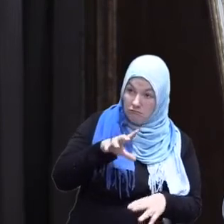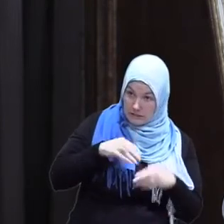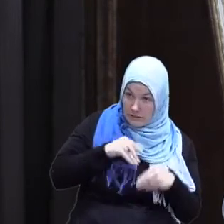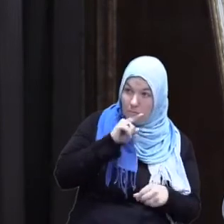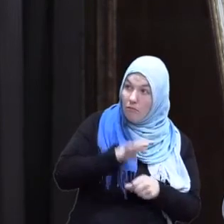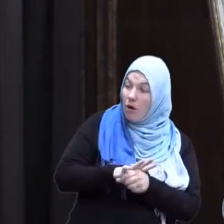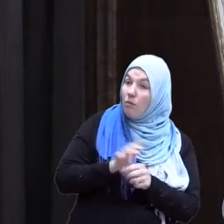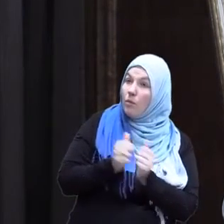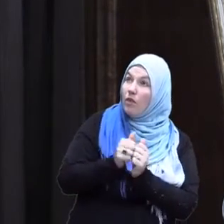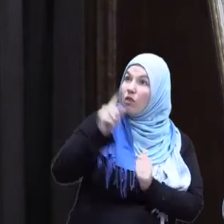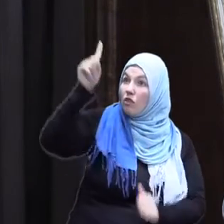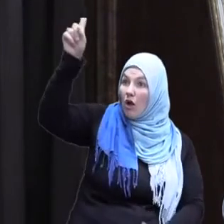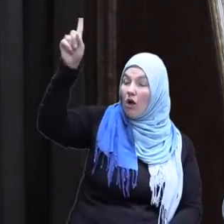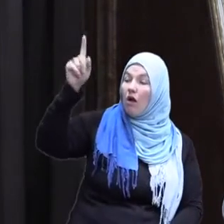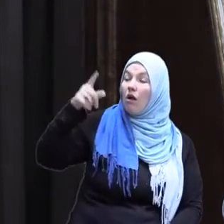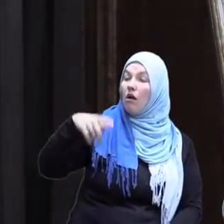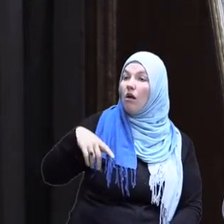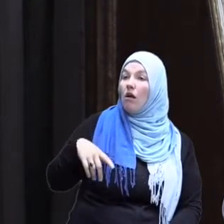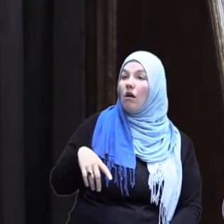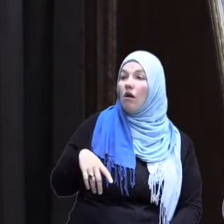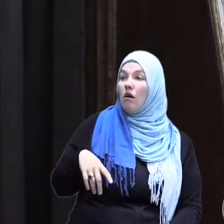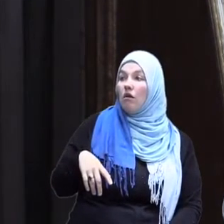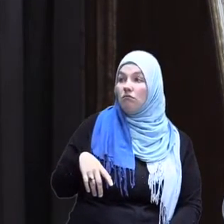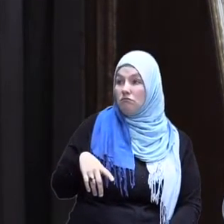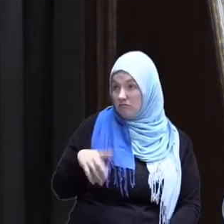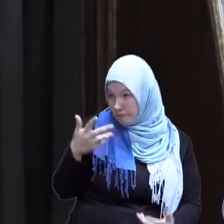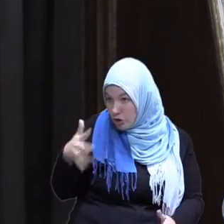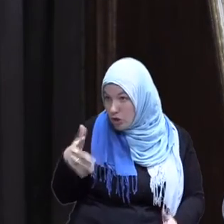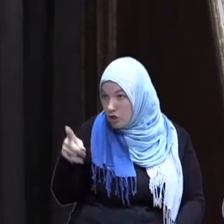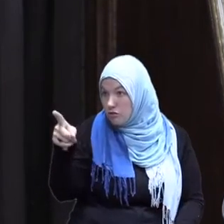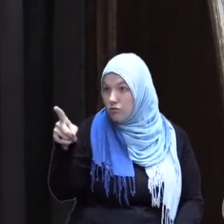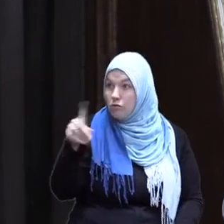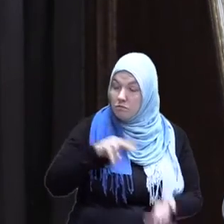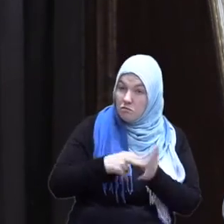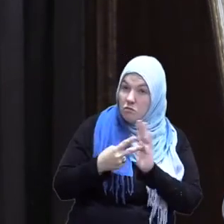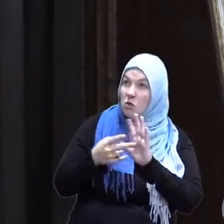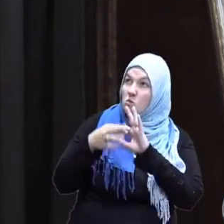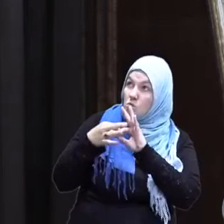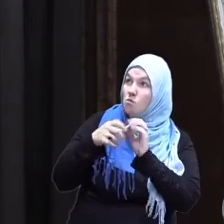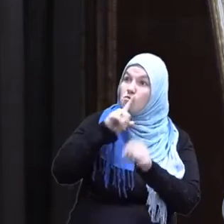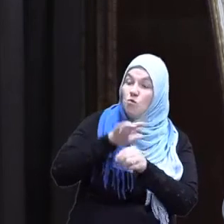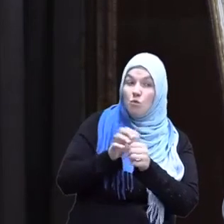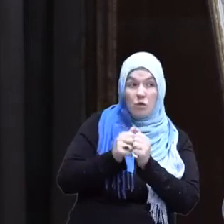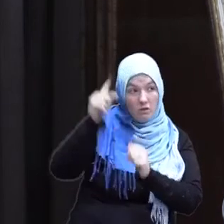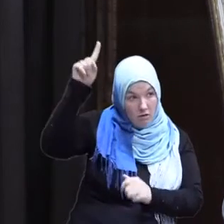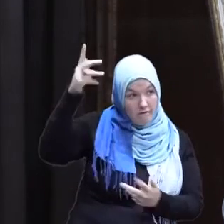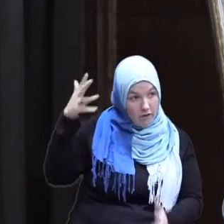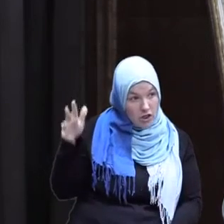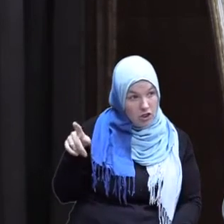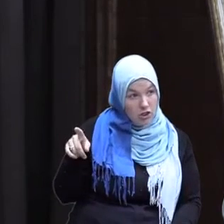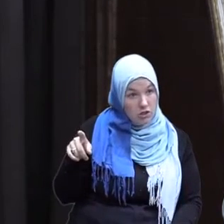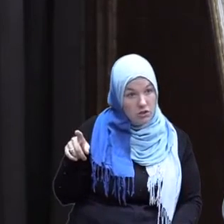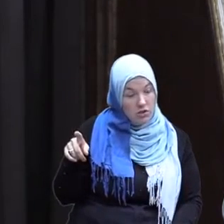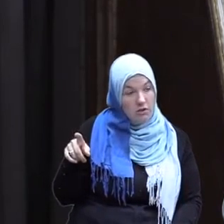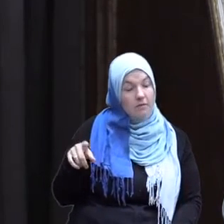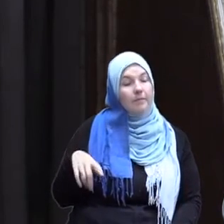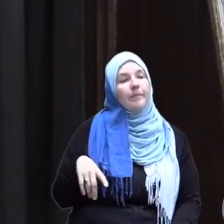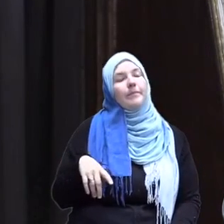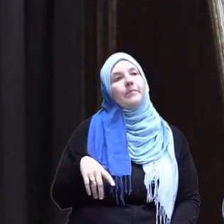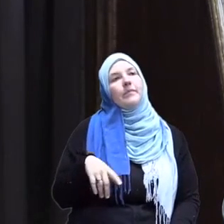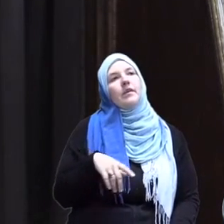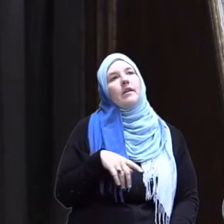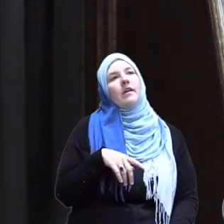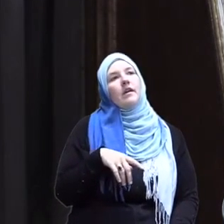this part of your covenant with Allah? أَمْ تَقُولُونَ عَلَى اللَّهِ مَا لَا تَعْلَمُونَ. Or do you say